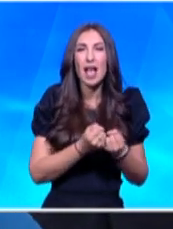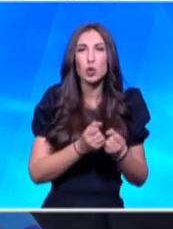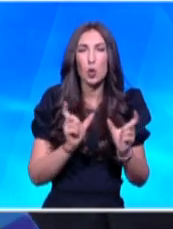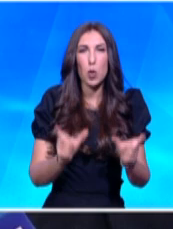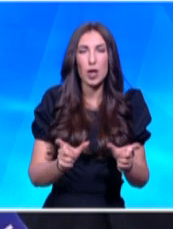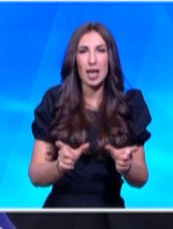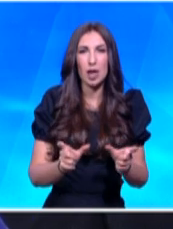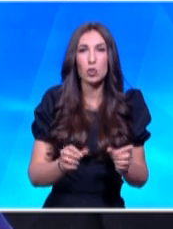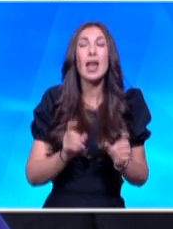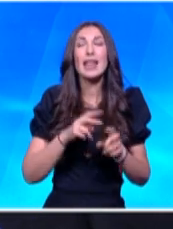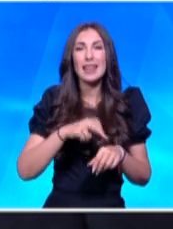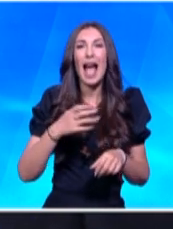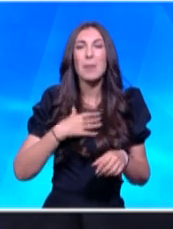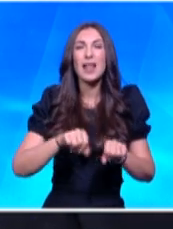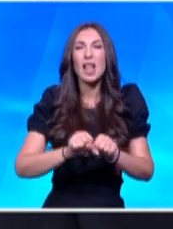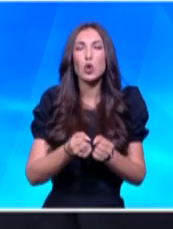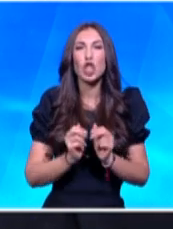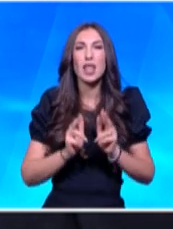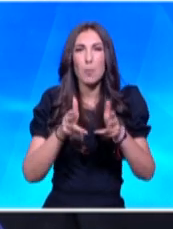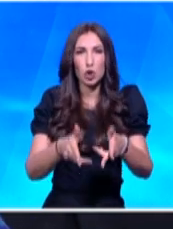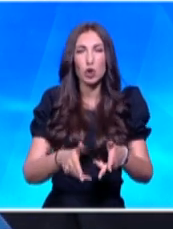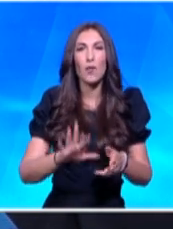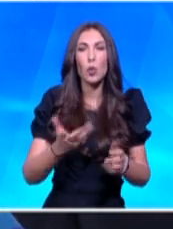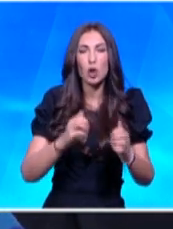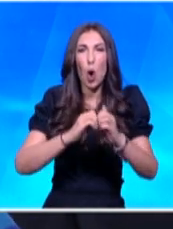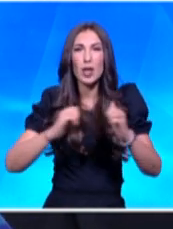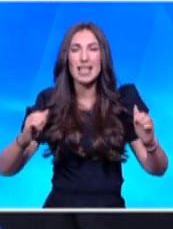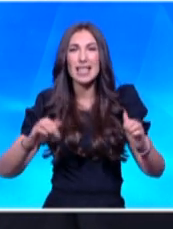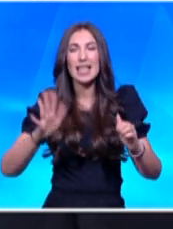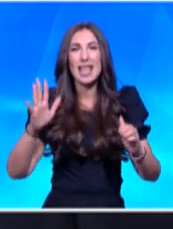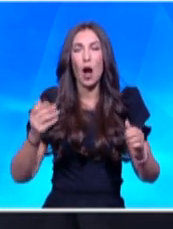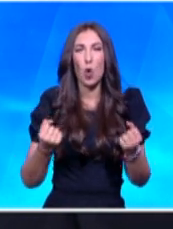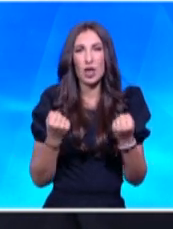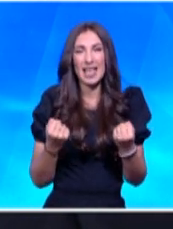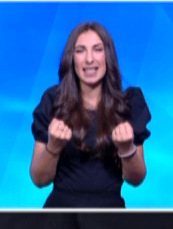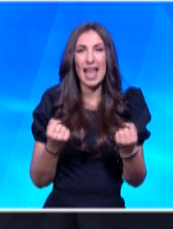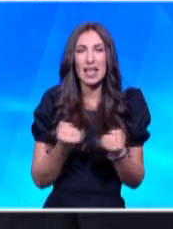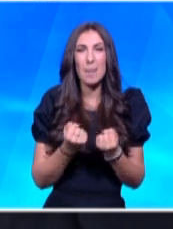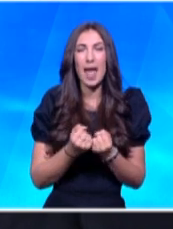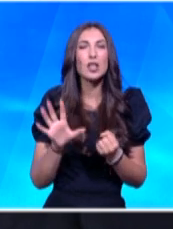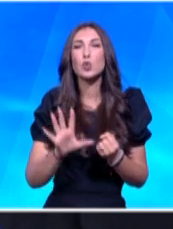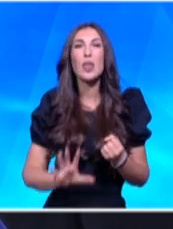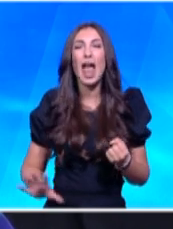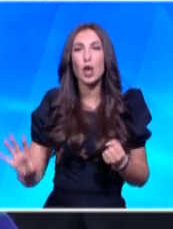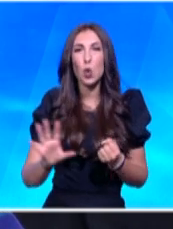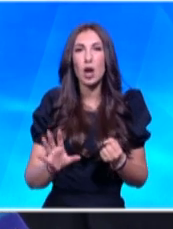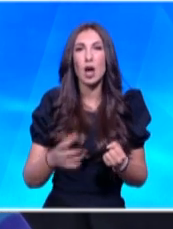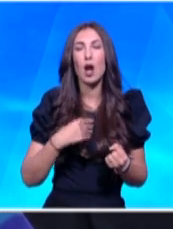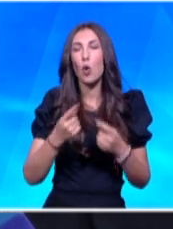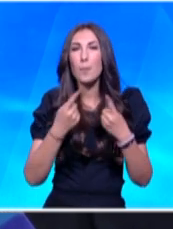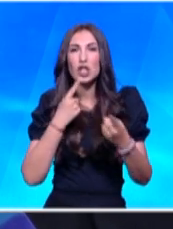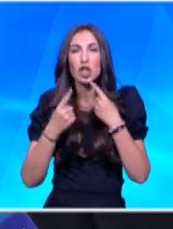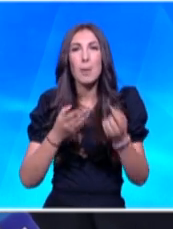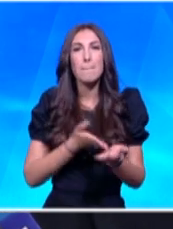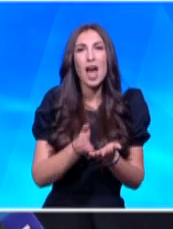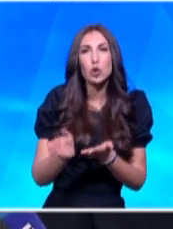нарушени мостове, които са откъснали няколко от населените места на юг. Обсъждахме и маршрути, които